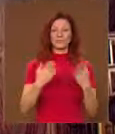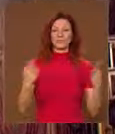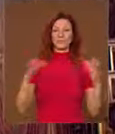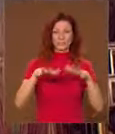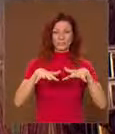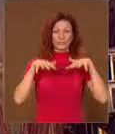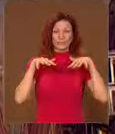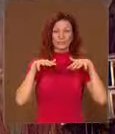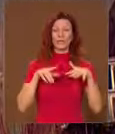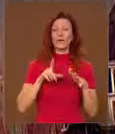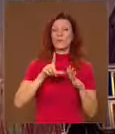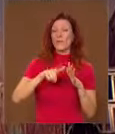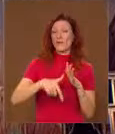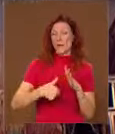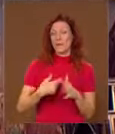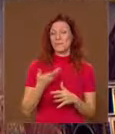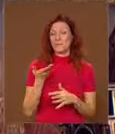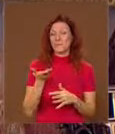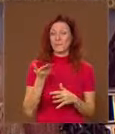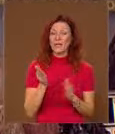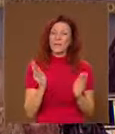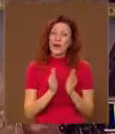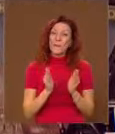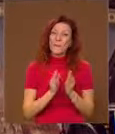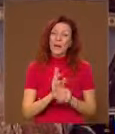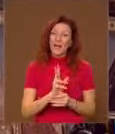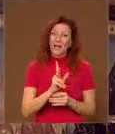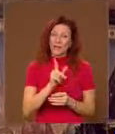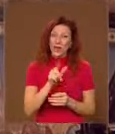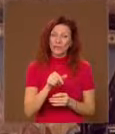Като по време на този вход от